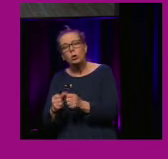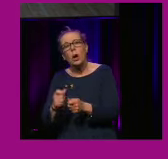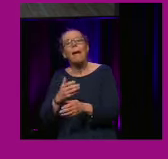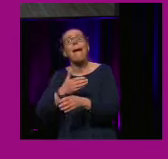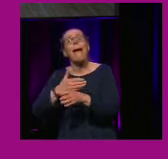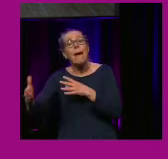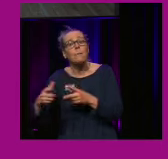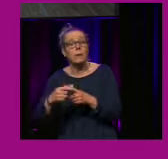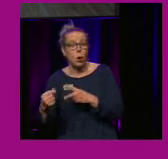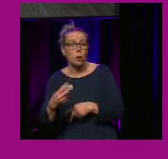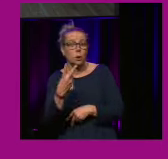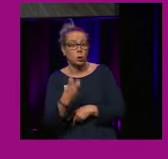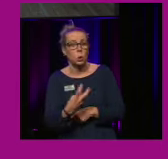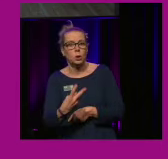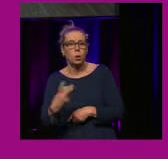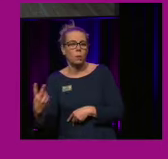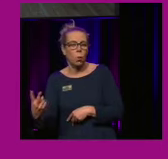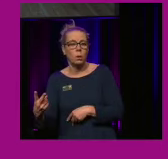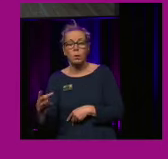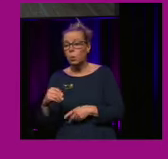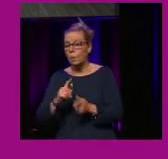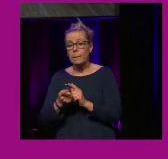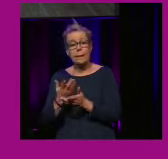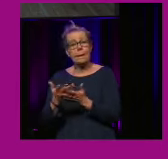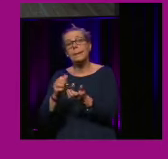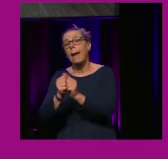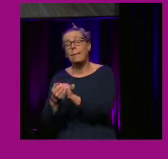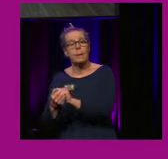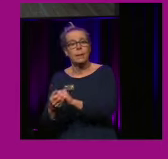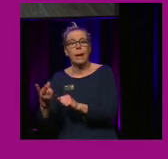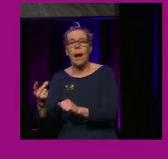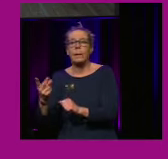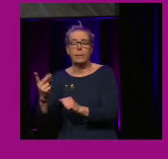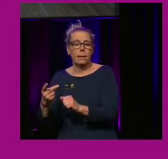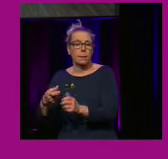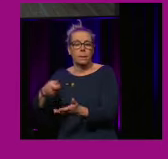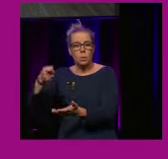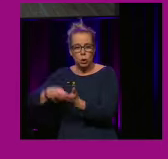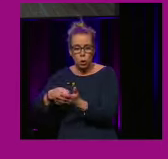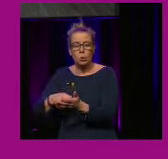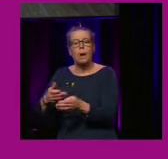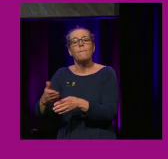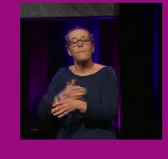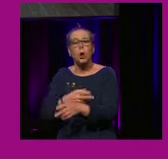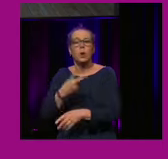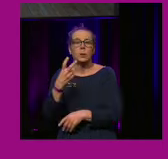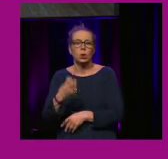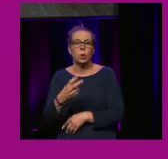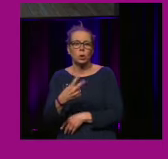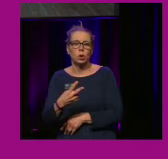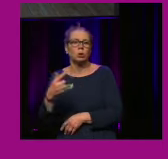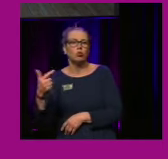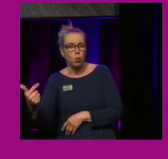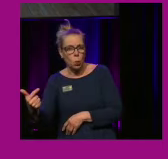2022, och då blir det ingen ändring med ett annat beslut för 2027. Alltså då blir det